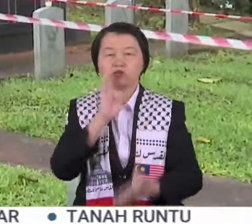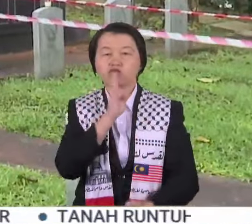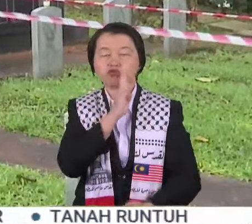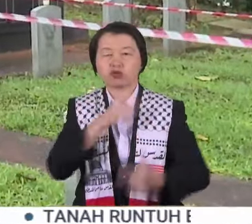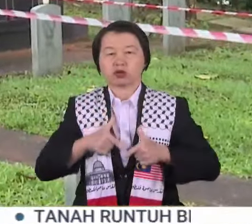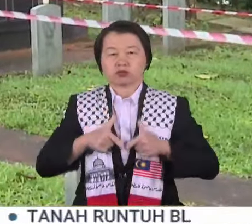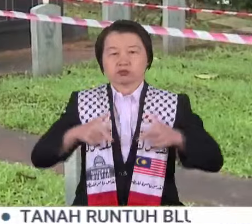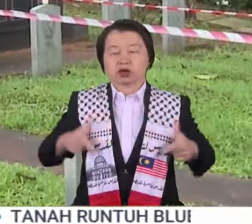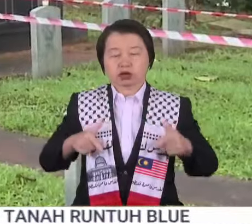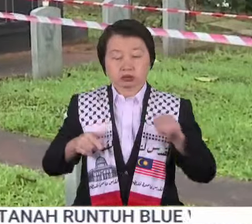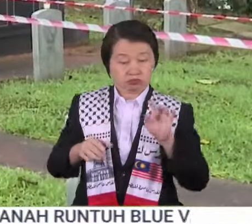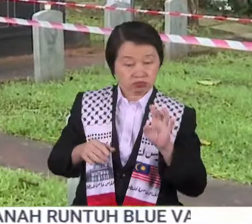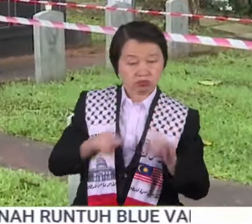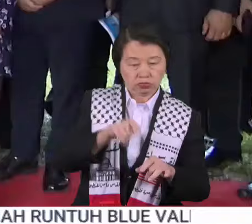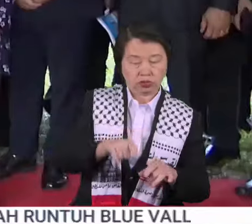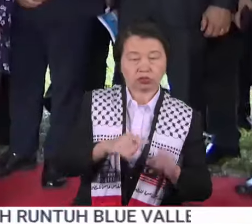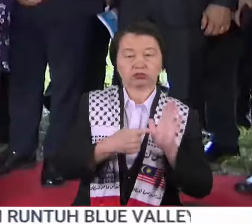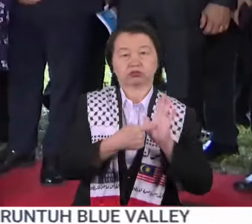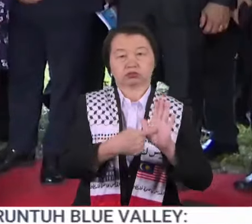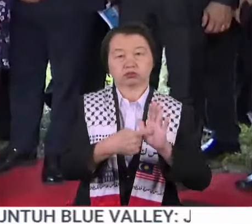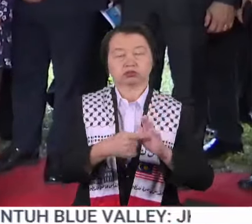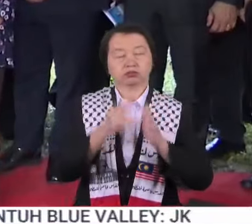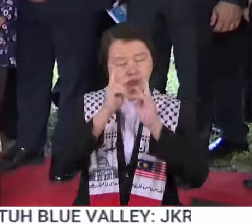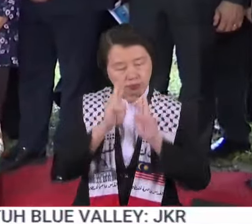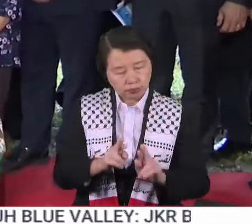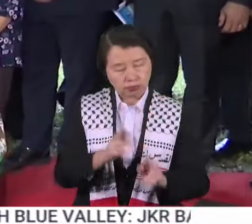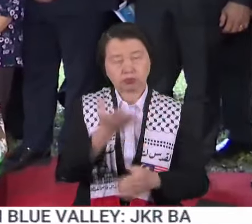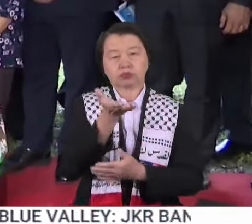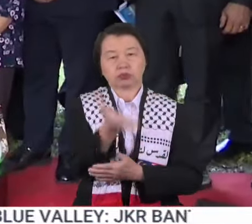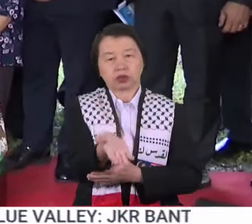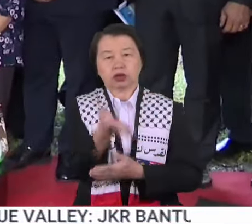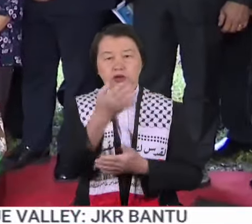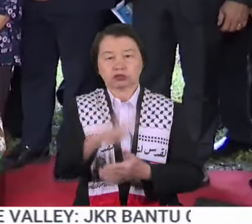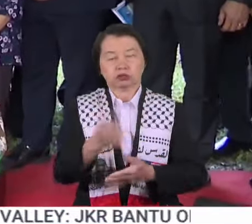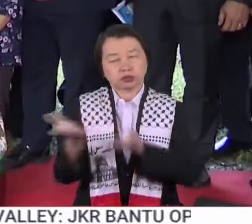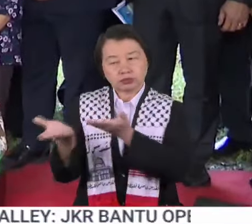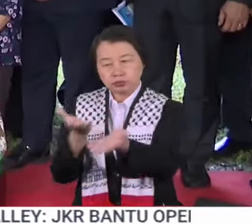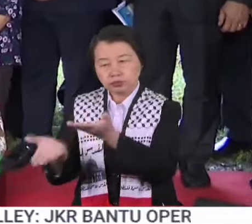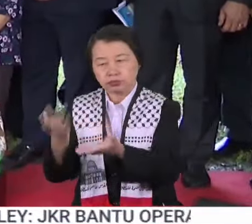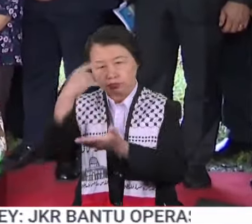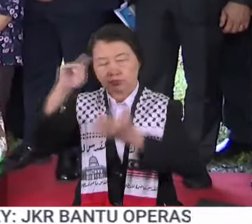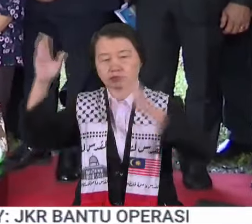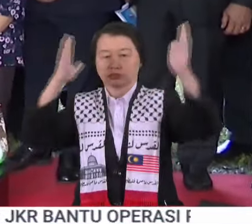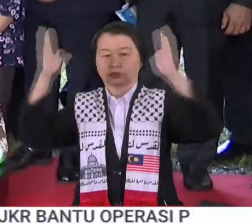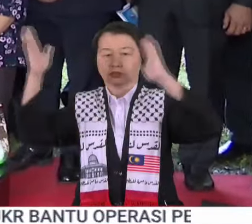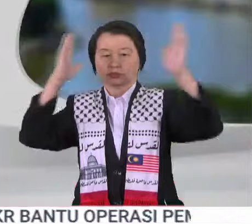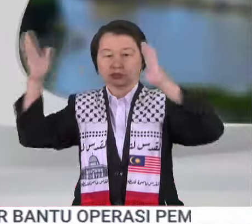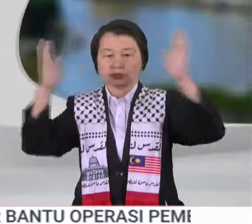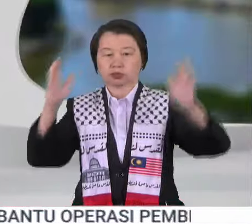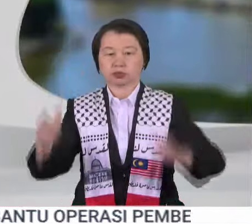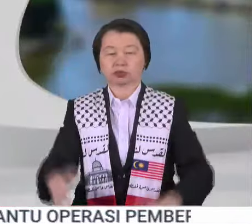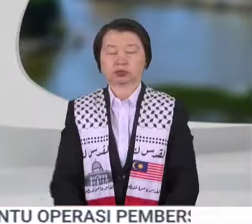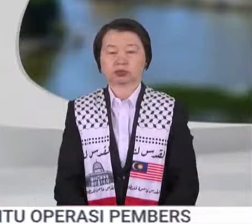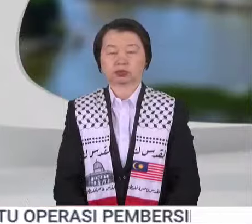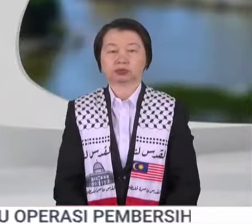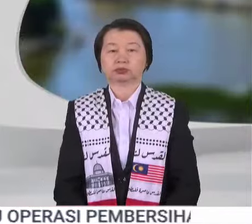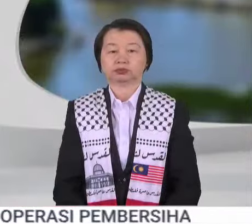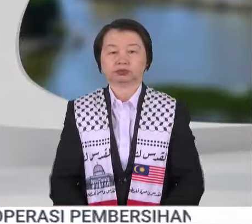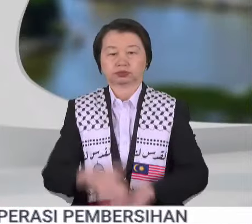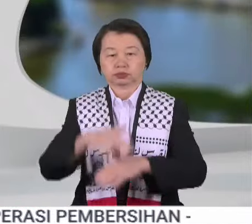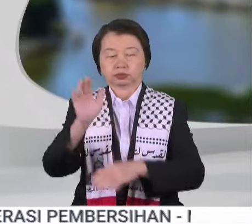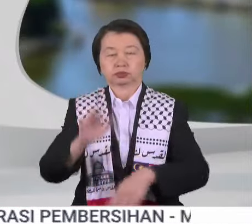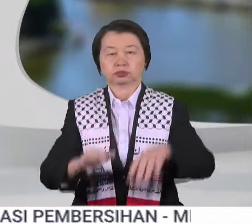berani merupakan salah satu simbol penghormatan kepada beliau yang telah berbakti kepada Malaysia